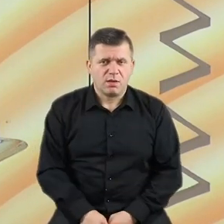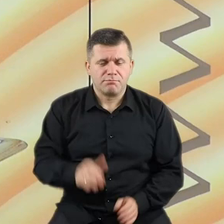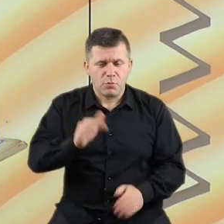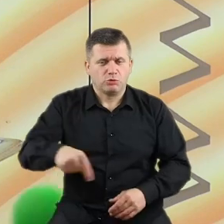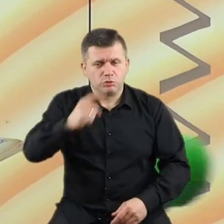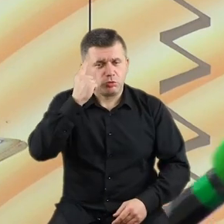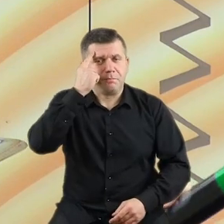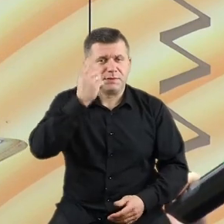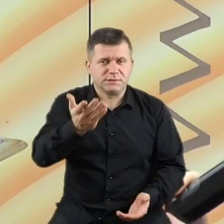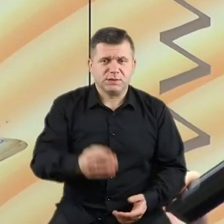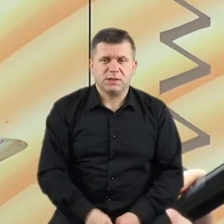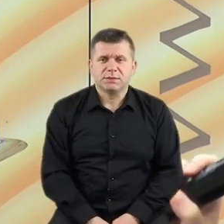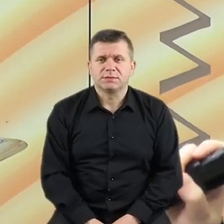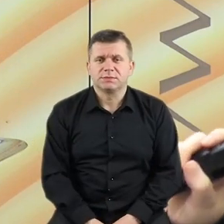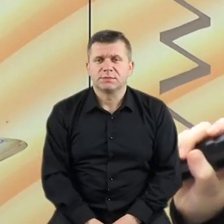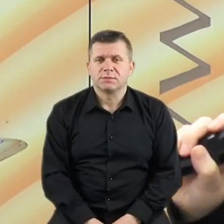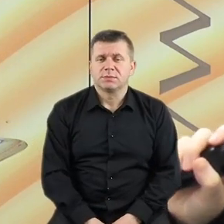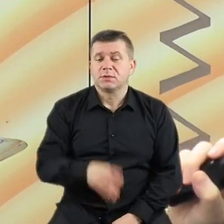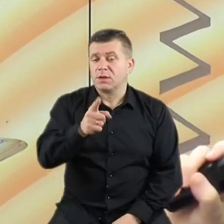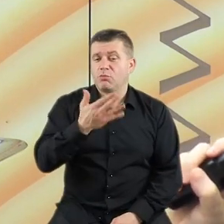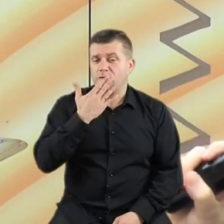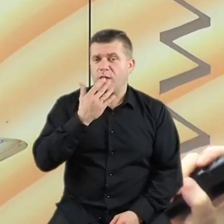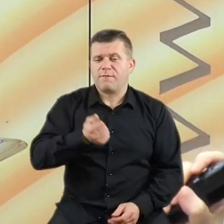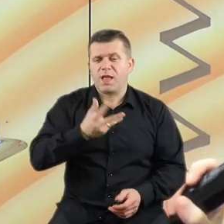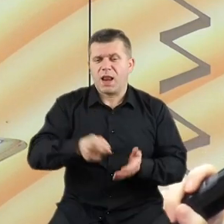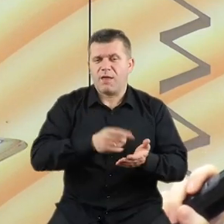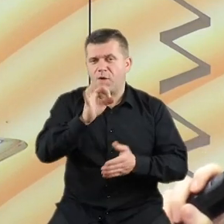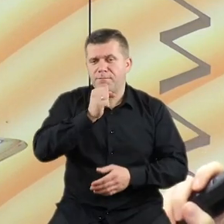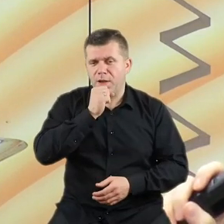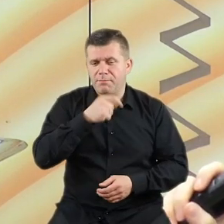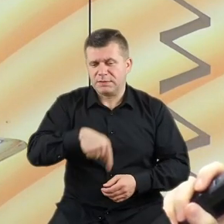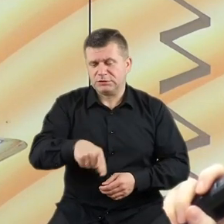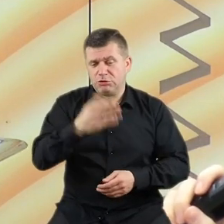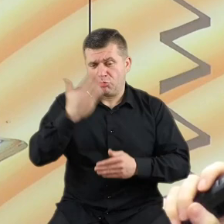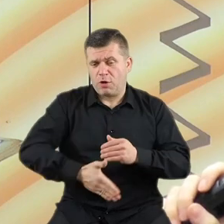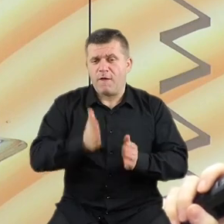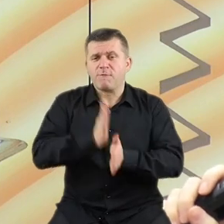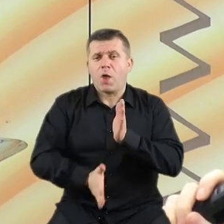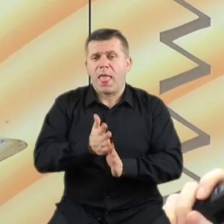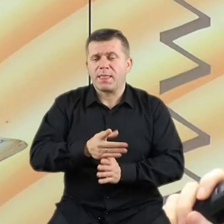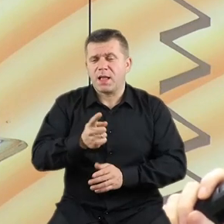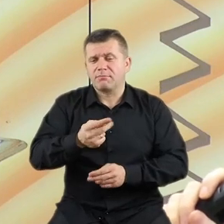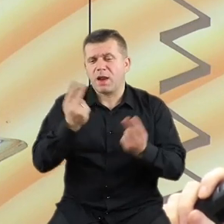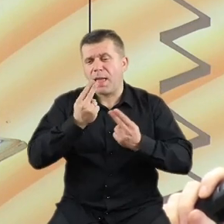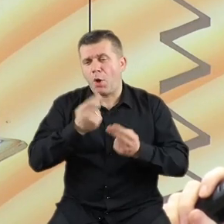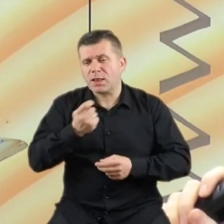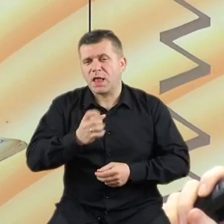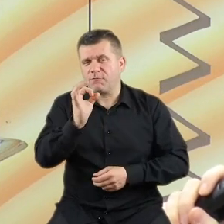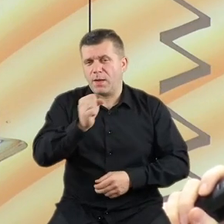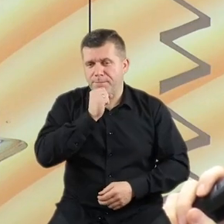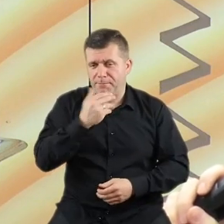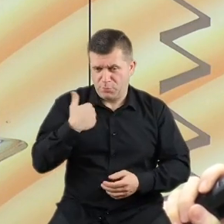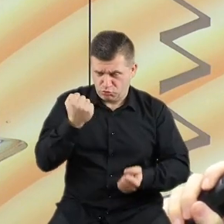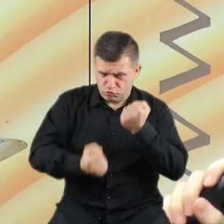można się domyślać. Już wspomniałaś o swojej babci nieraz. Kończysz wojenkę reportażem na temat swojej babci. Powiedz, czy